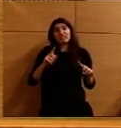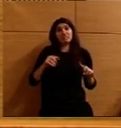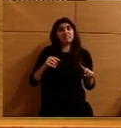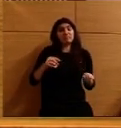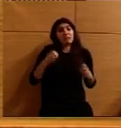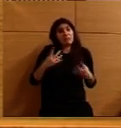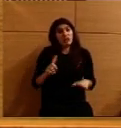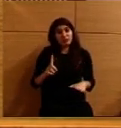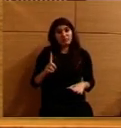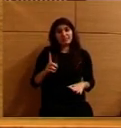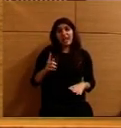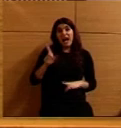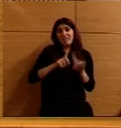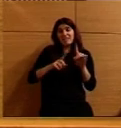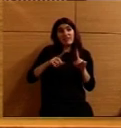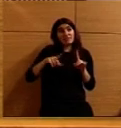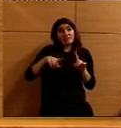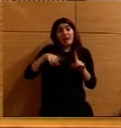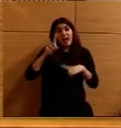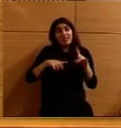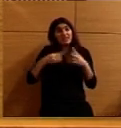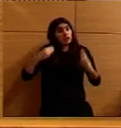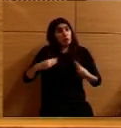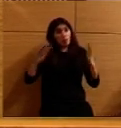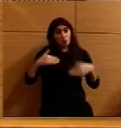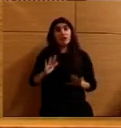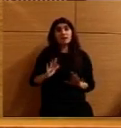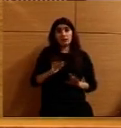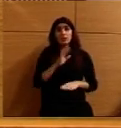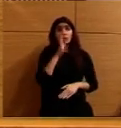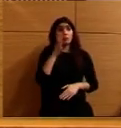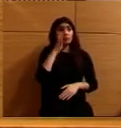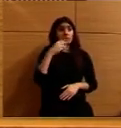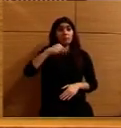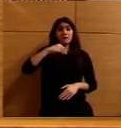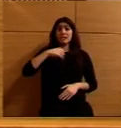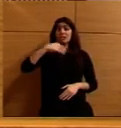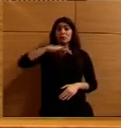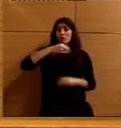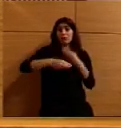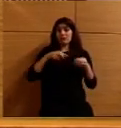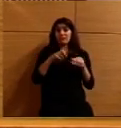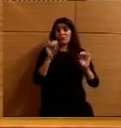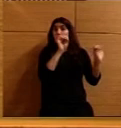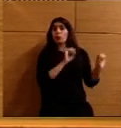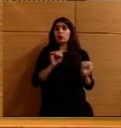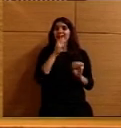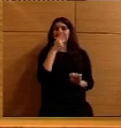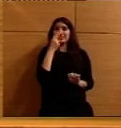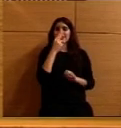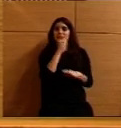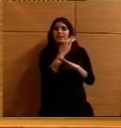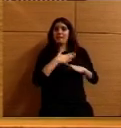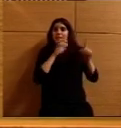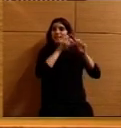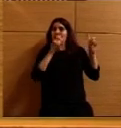desagradable. Això a vegades és desagradable. Perquè este president l'únic que té que fer és això, protegir els interessos de l'entitat